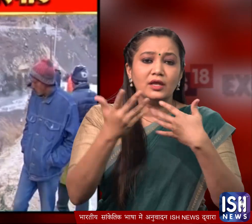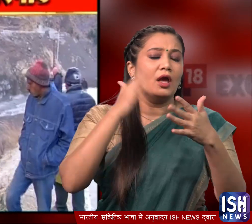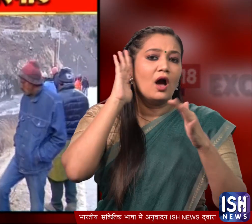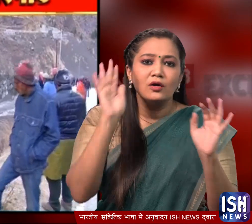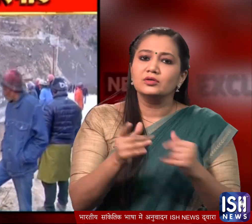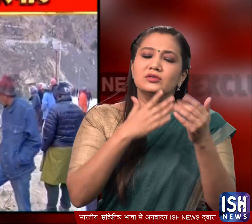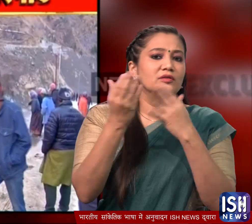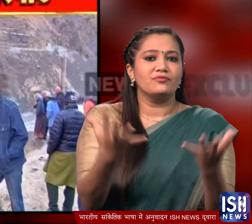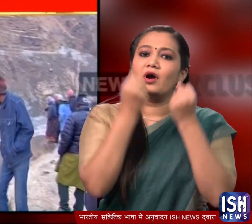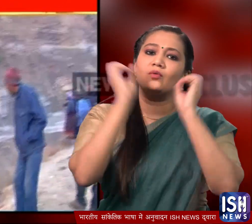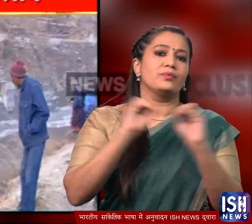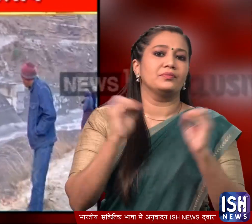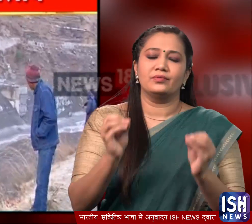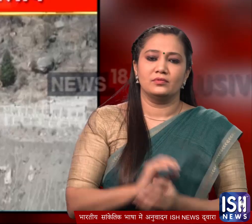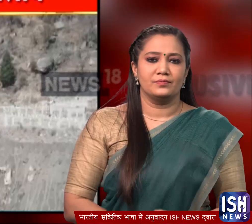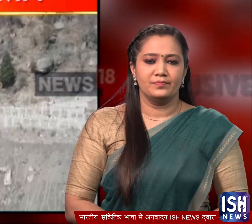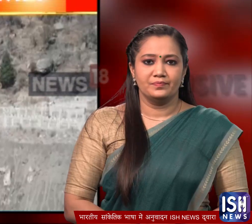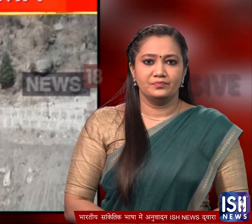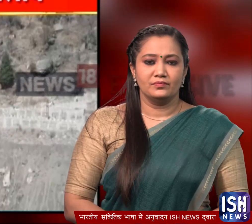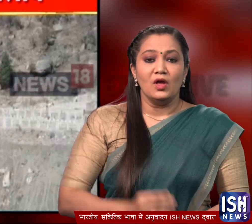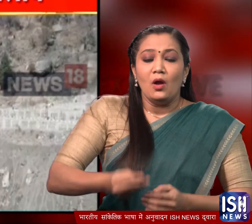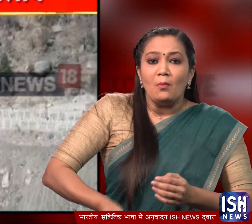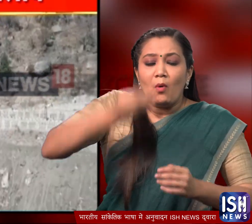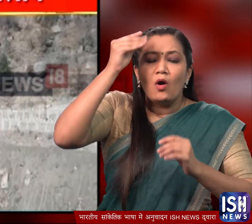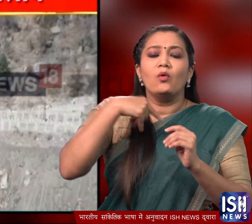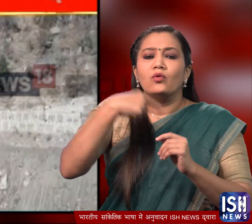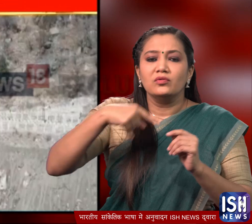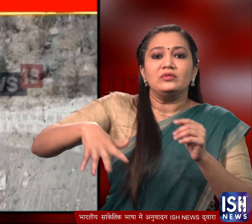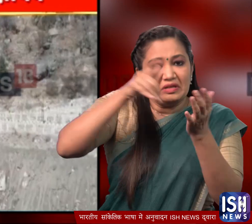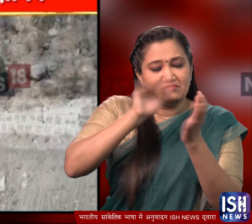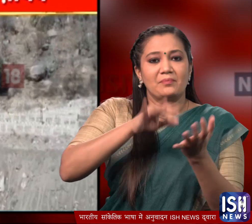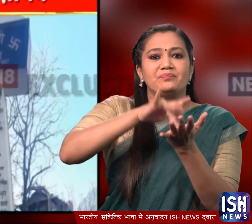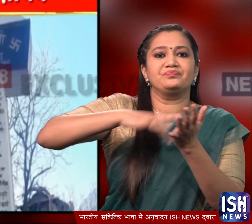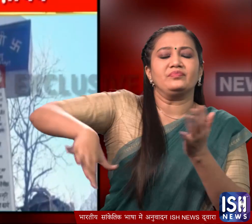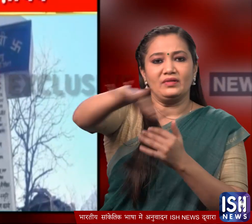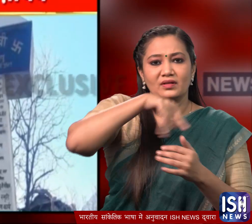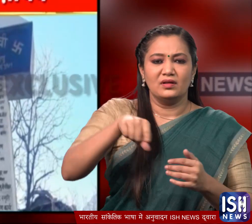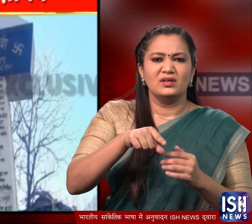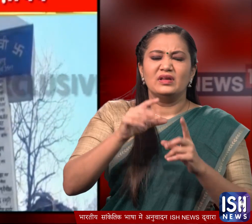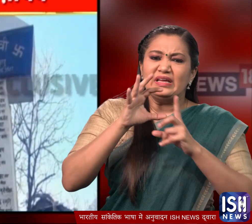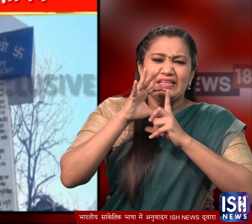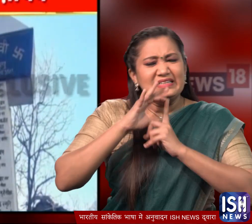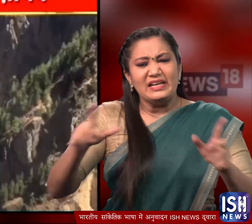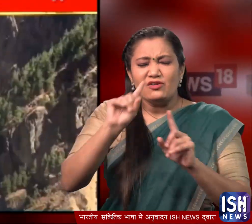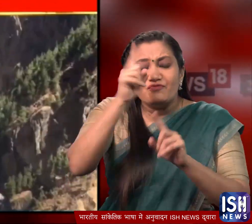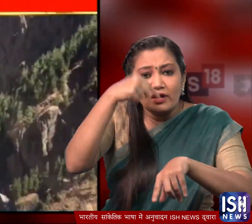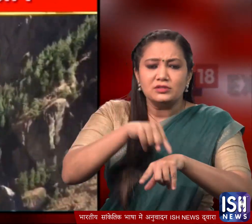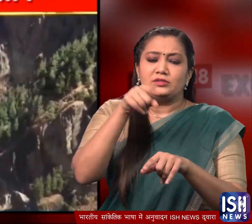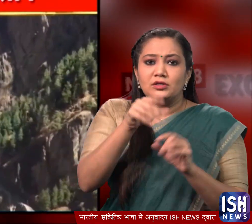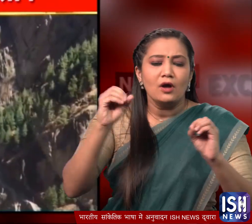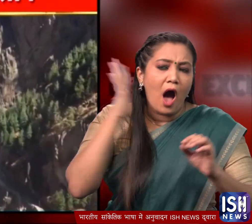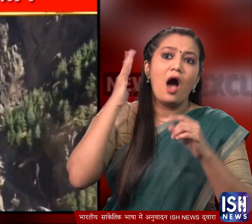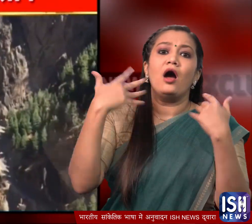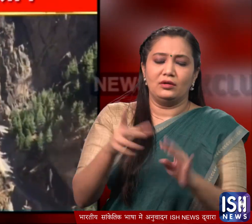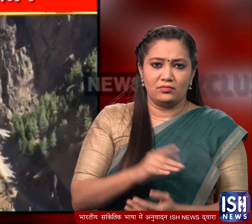से किसी का कोई पता नहीं चल पाया है। सबसे ज्यादा संकट इस रेणी गांव में ही आया। यहाँ के लोगों को तबाही की आहट सबसे